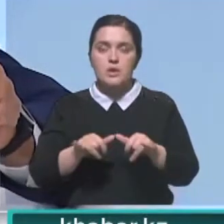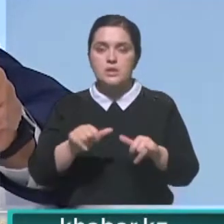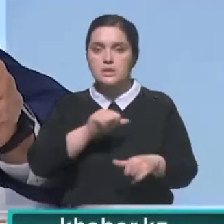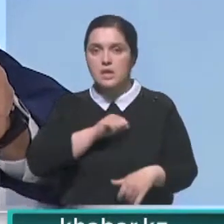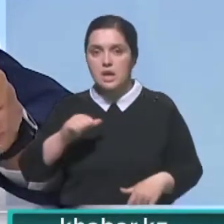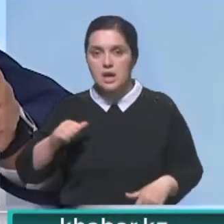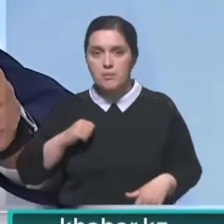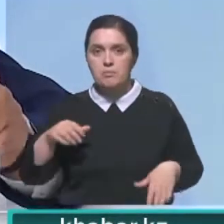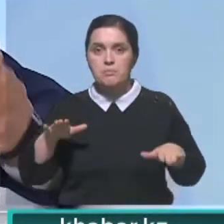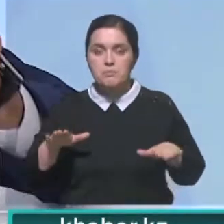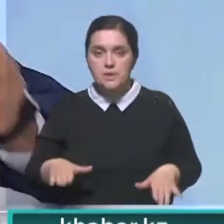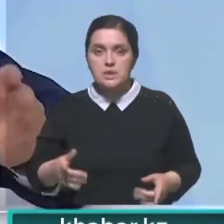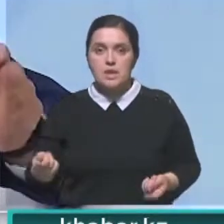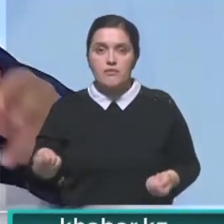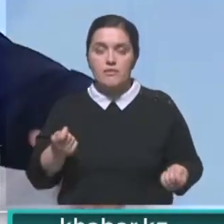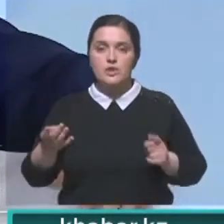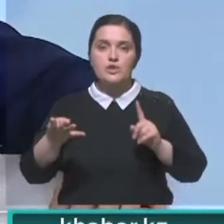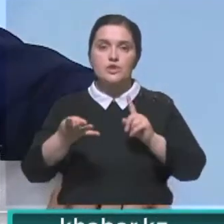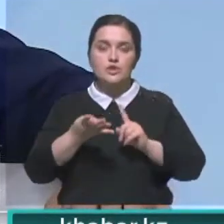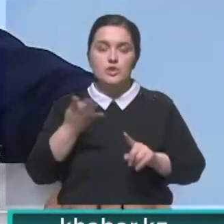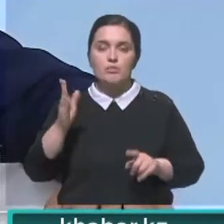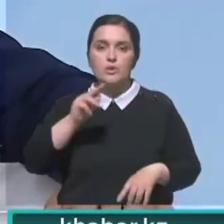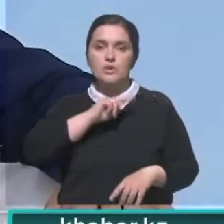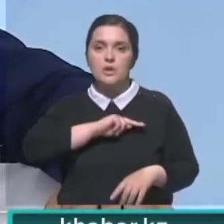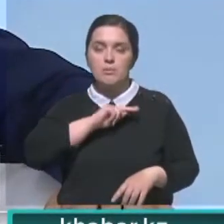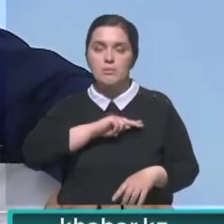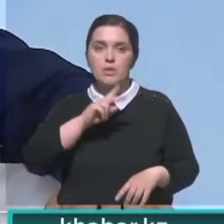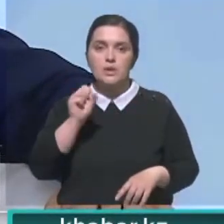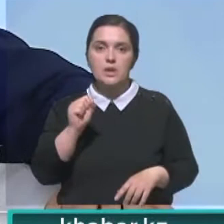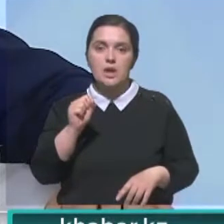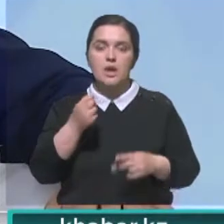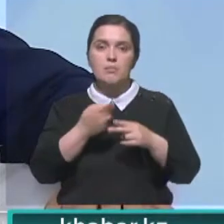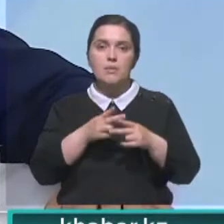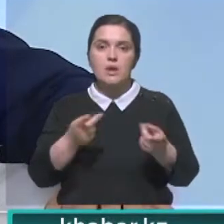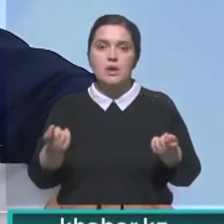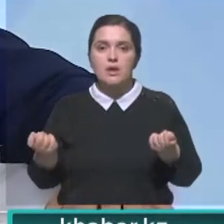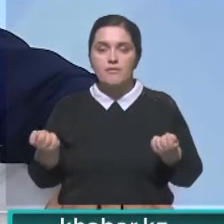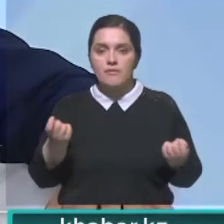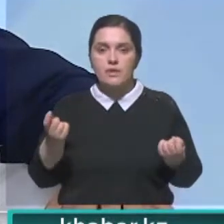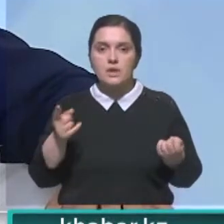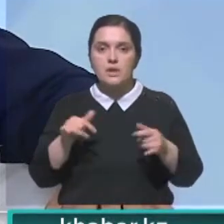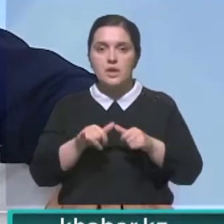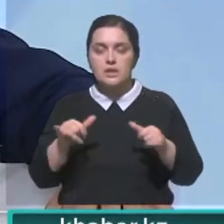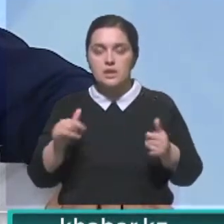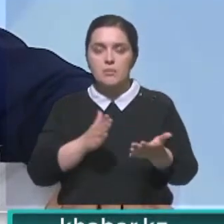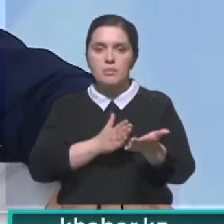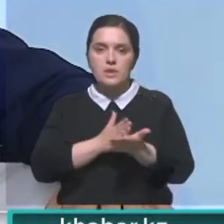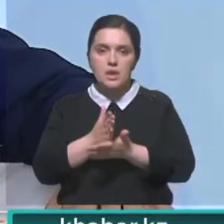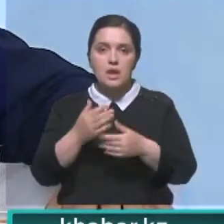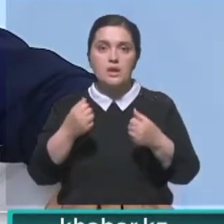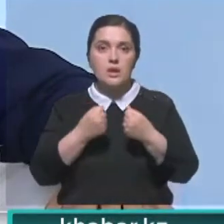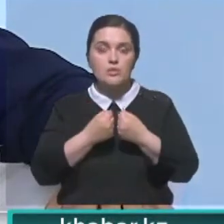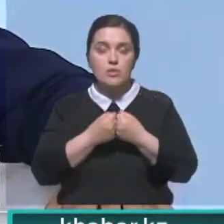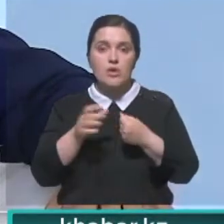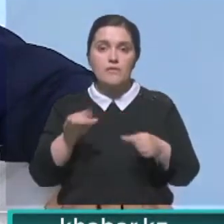самостоятельность местных властей. И в-четвертых, они будут работать на демонополизацию власти и развитие политической конкуренции. И все